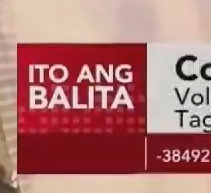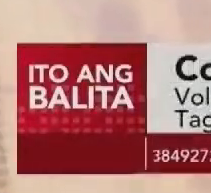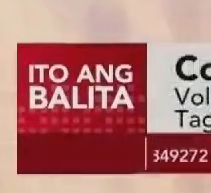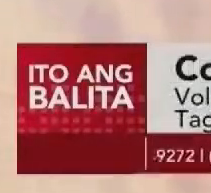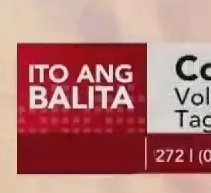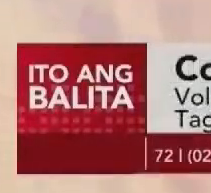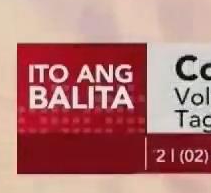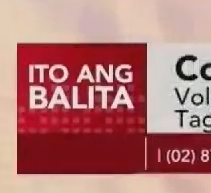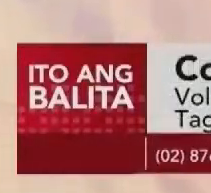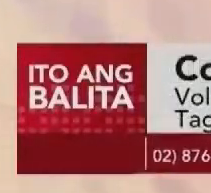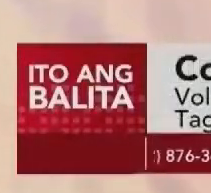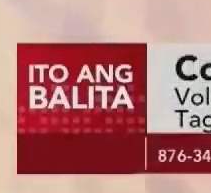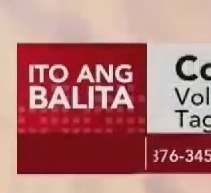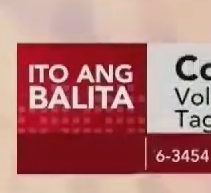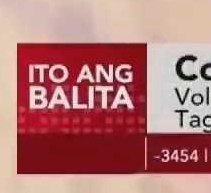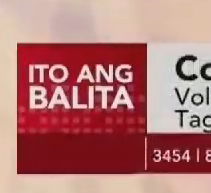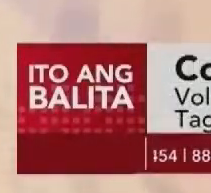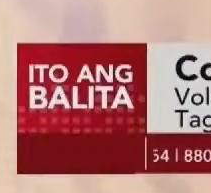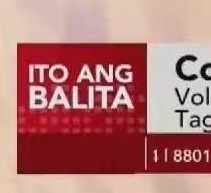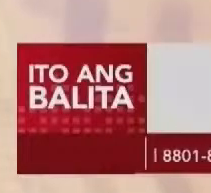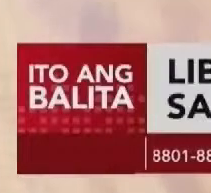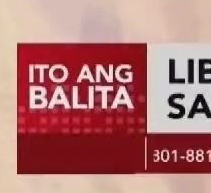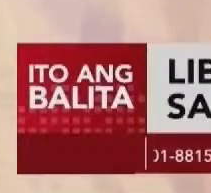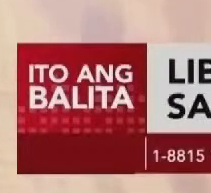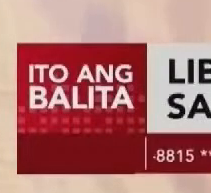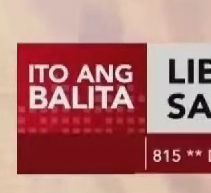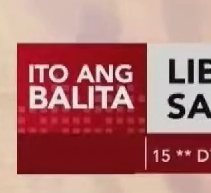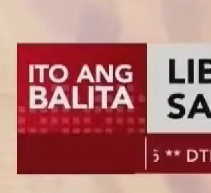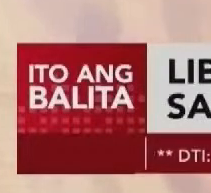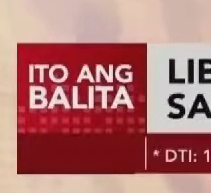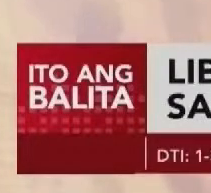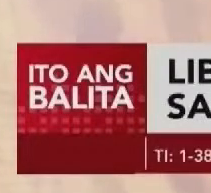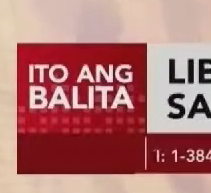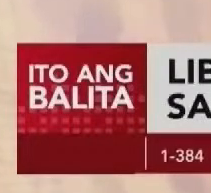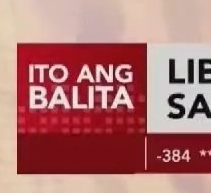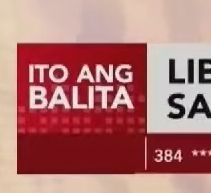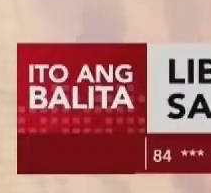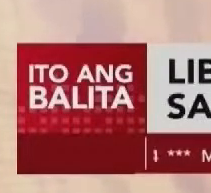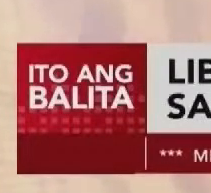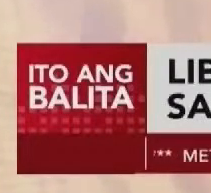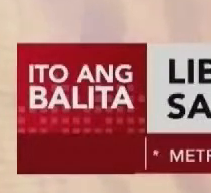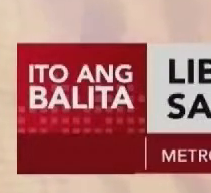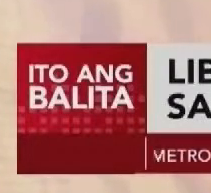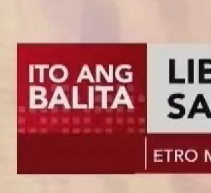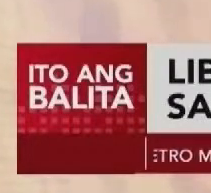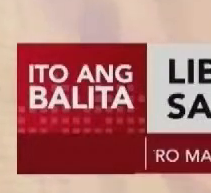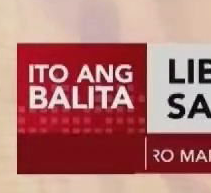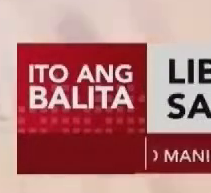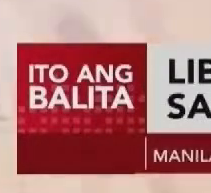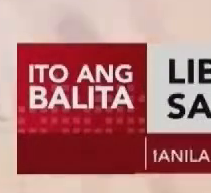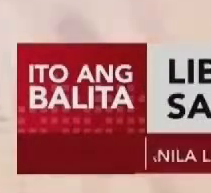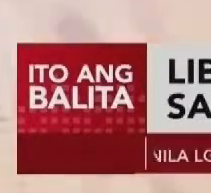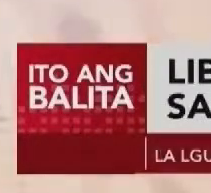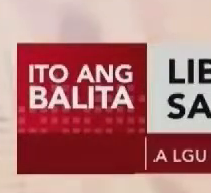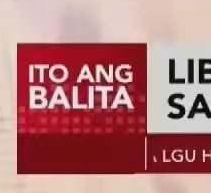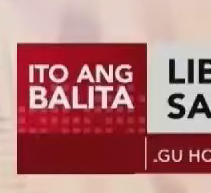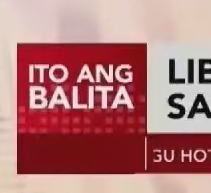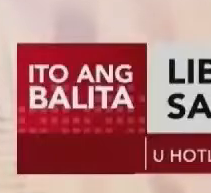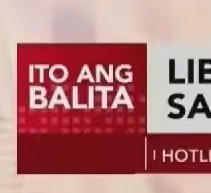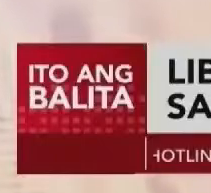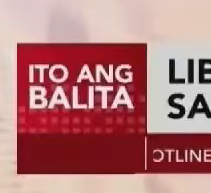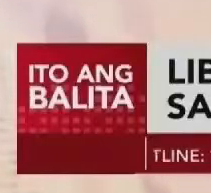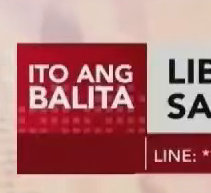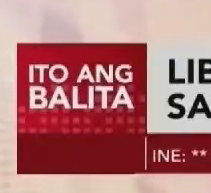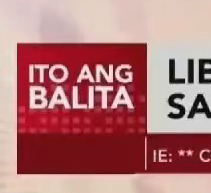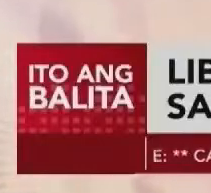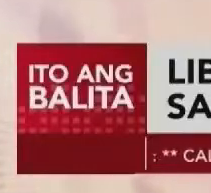panahon po ngayon, yung karamihan po ng mga nagtatrabaho dito sa lugar namin wala at kasi lockdown nga po. Hindi sa bibili pa